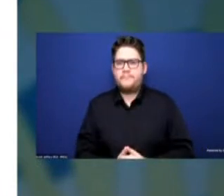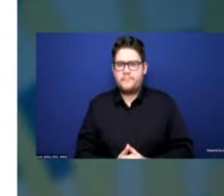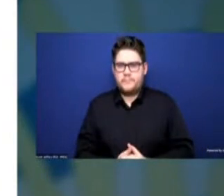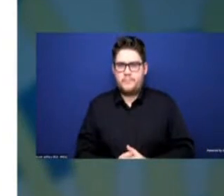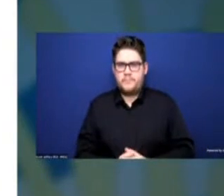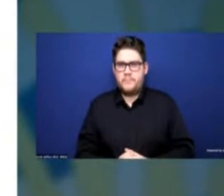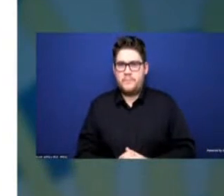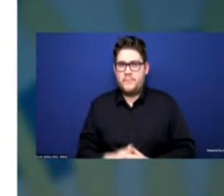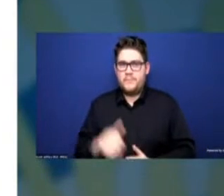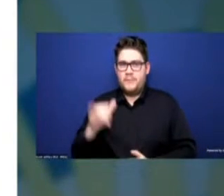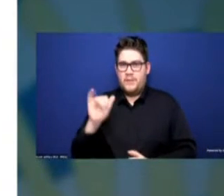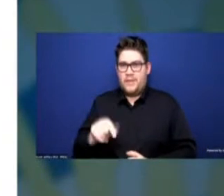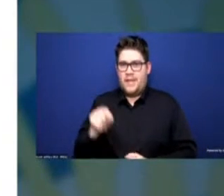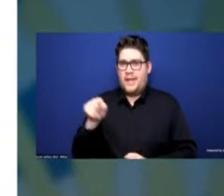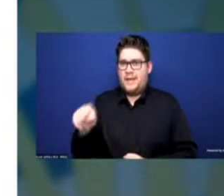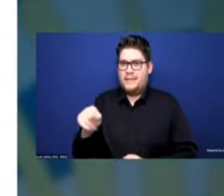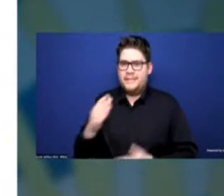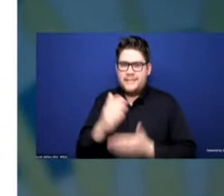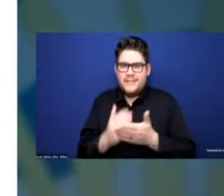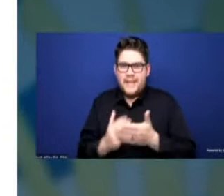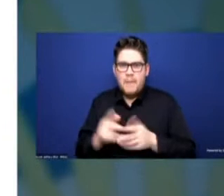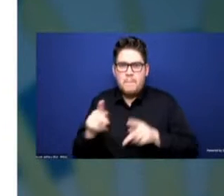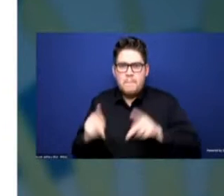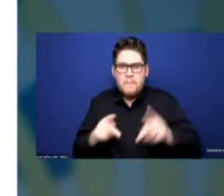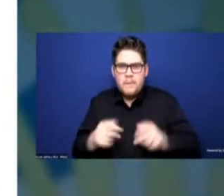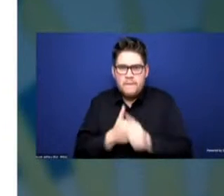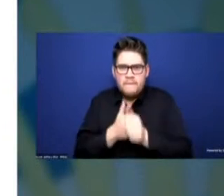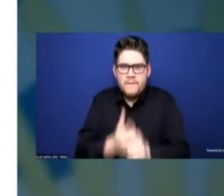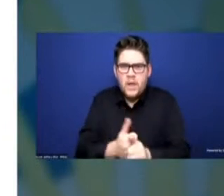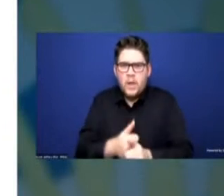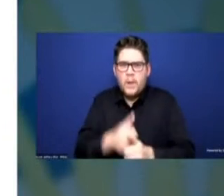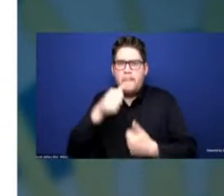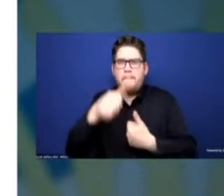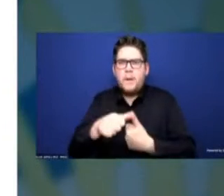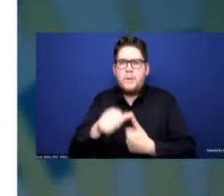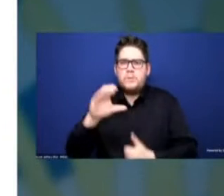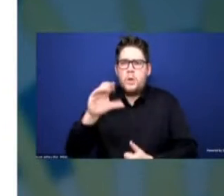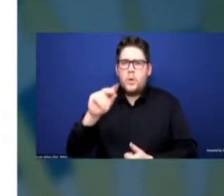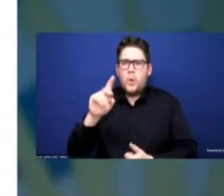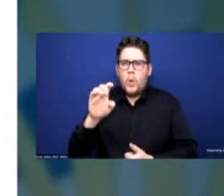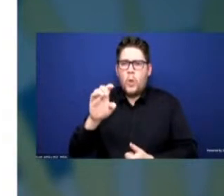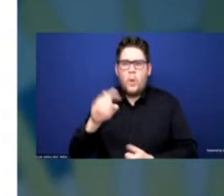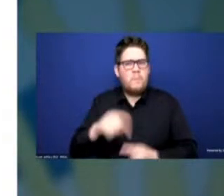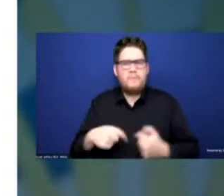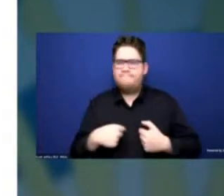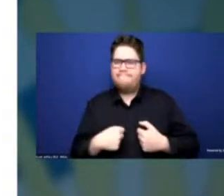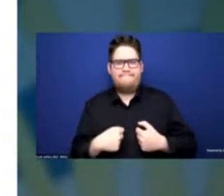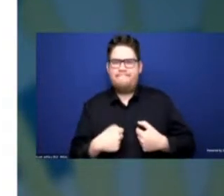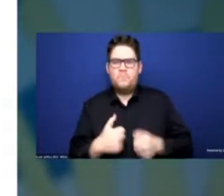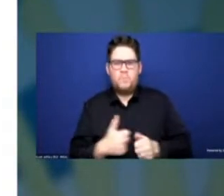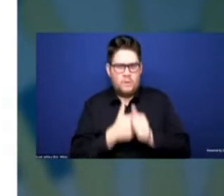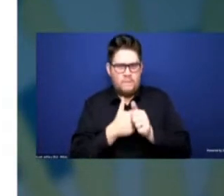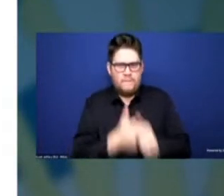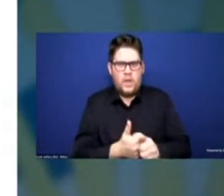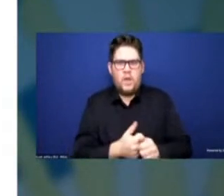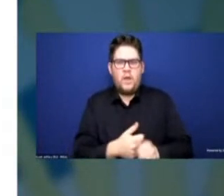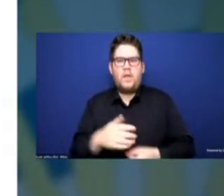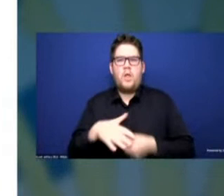月份到今年3月份的这个分布状态越深的表示就是人数越多。